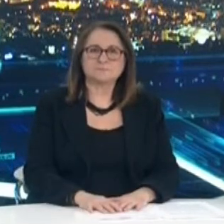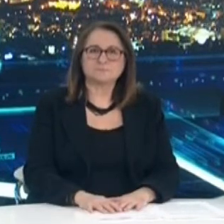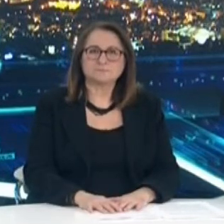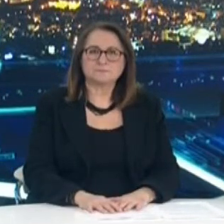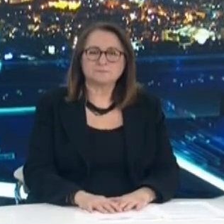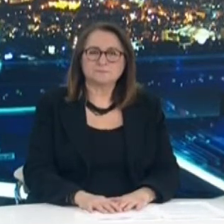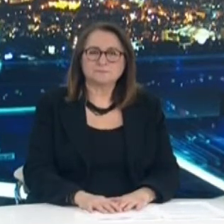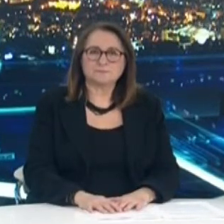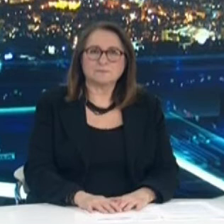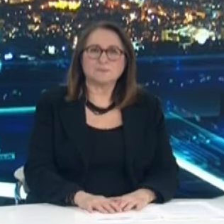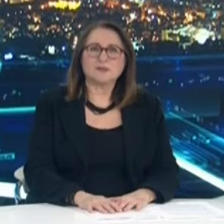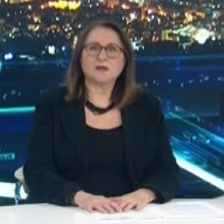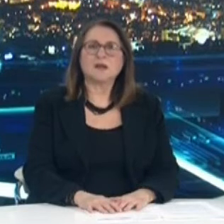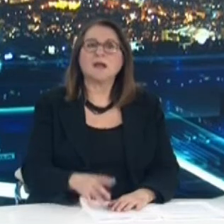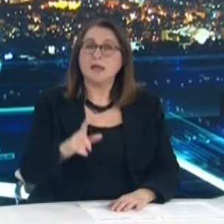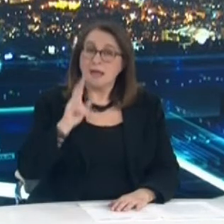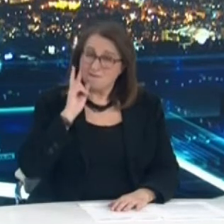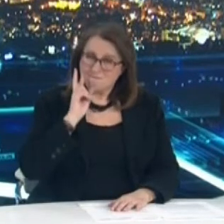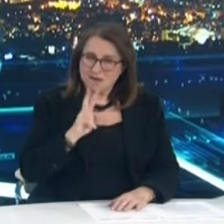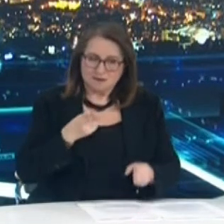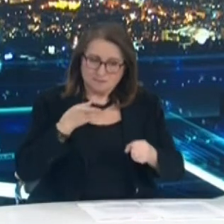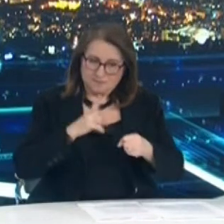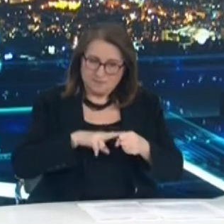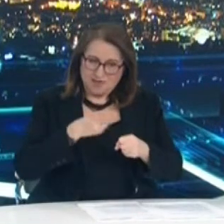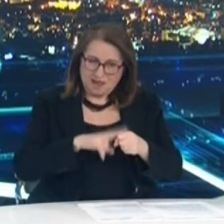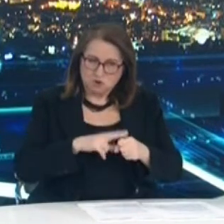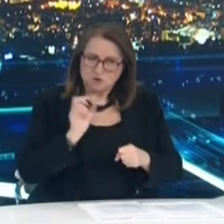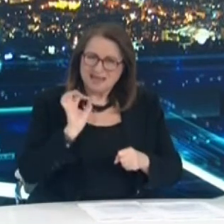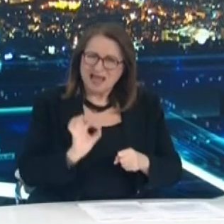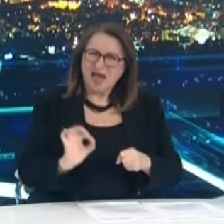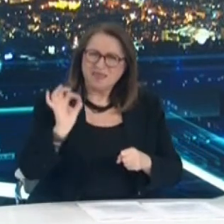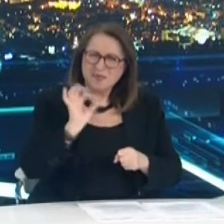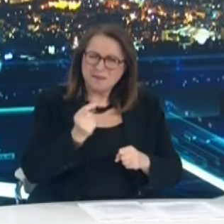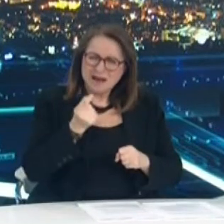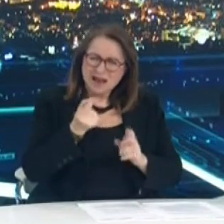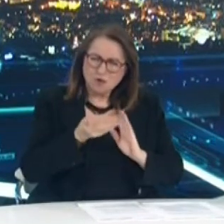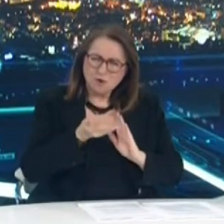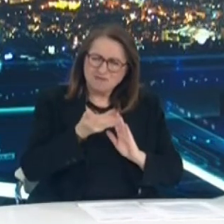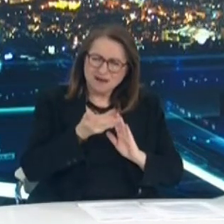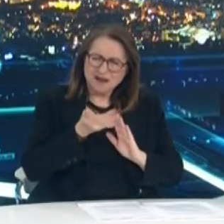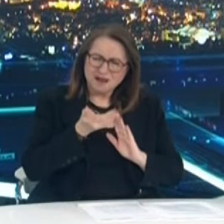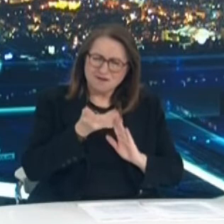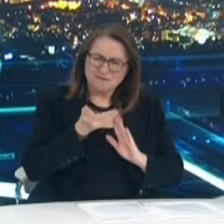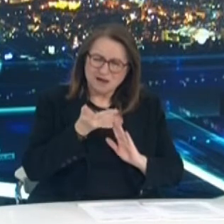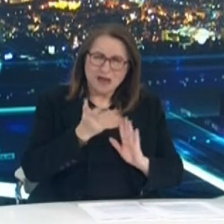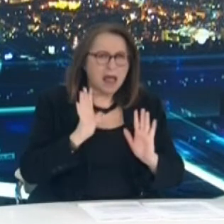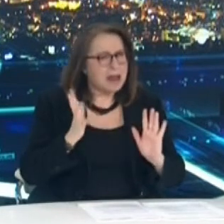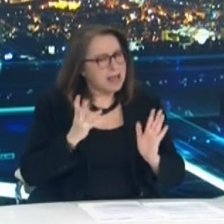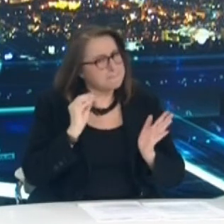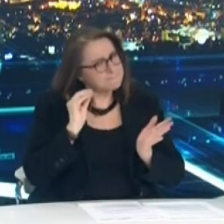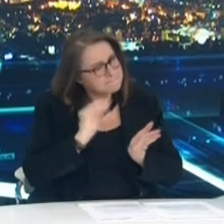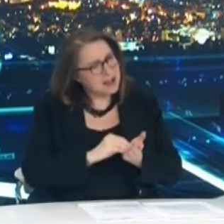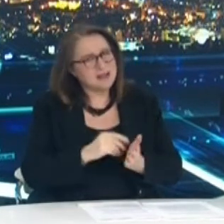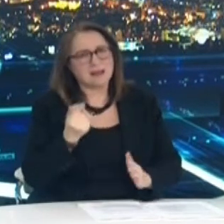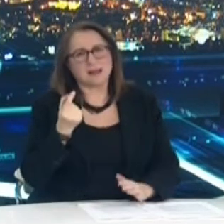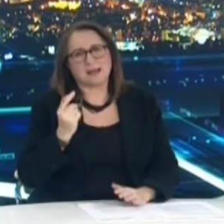αριθμό των συνανθρώπων μας που χάνονται καθημερινά, ο δείκτης θανάτων ανά επιβεβαιωμένο κρούσμα παραμένει σταθερά χαμηλός, με